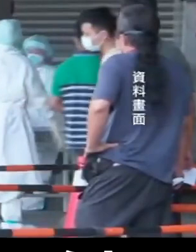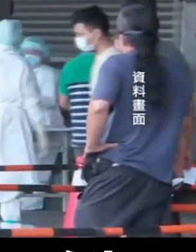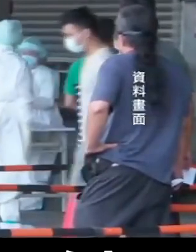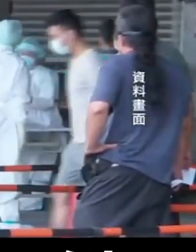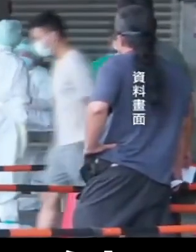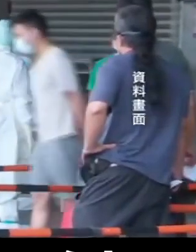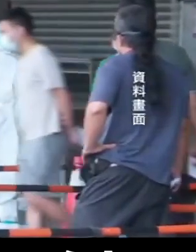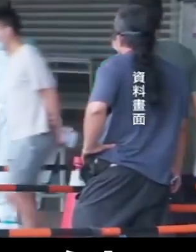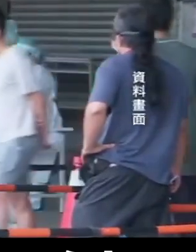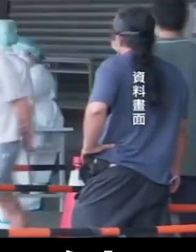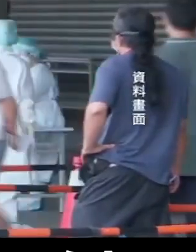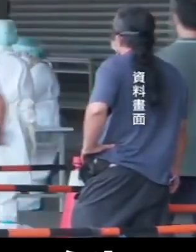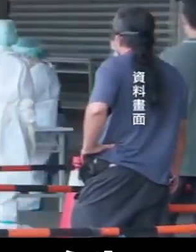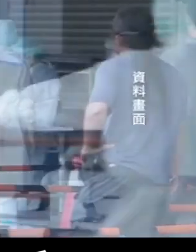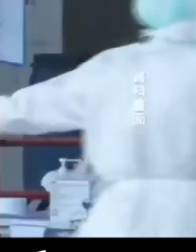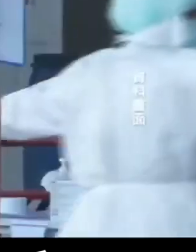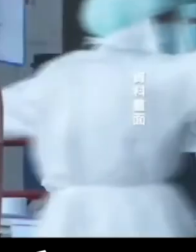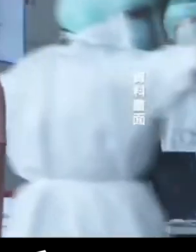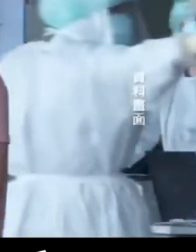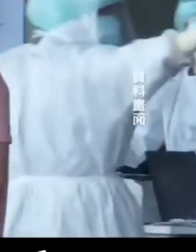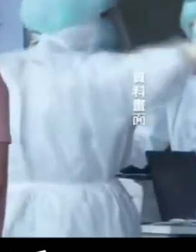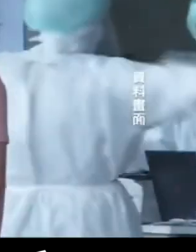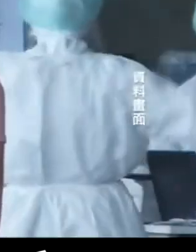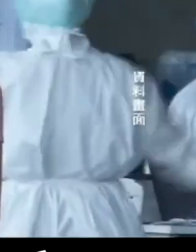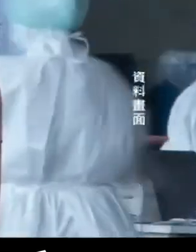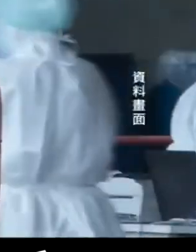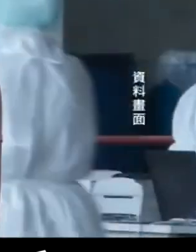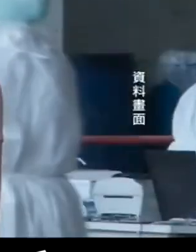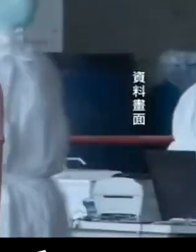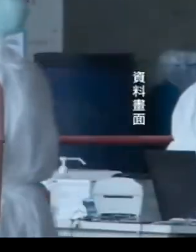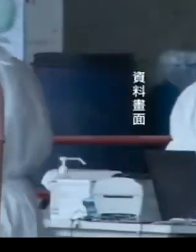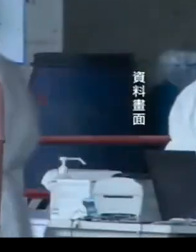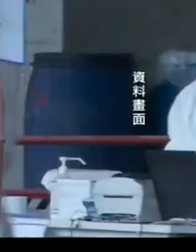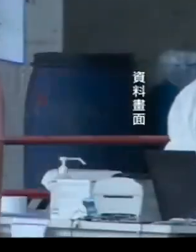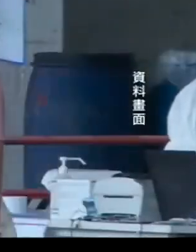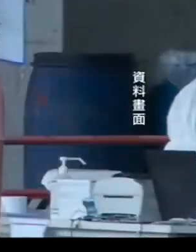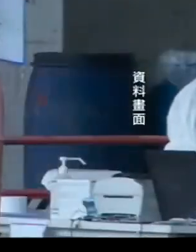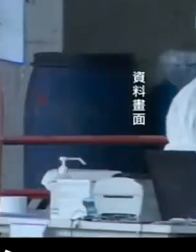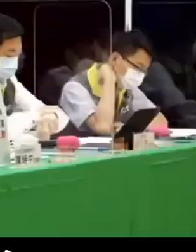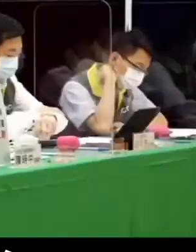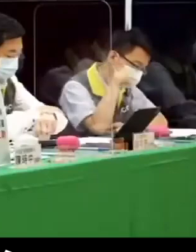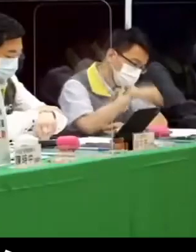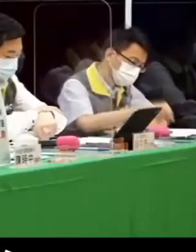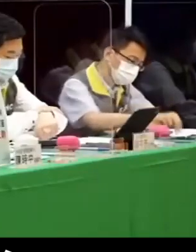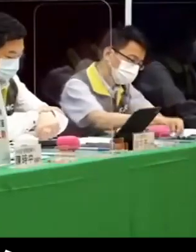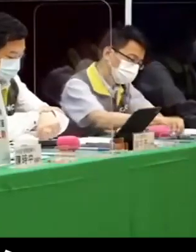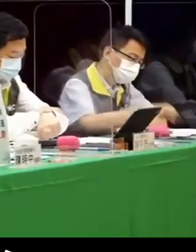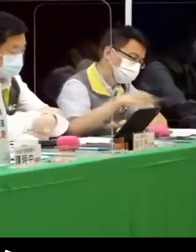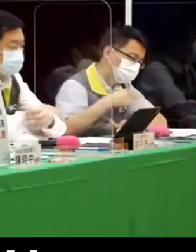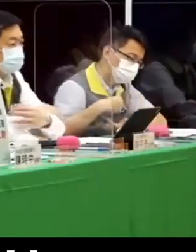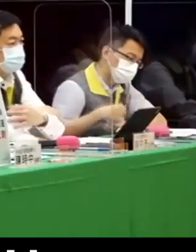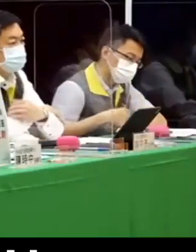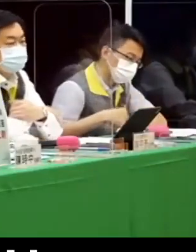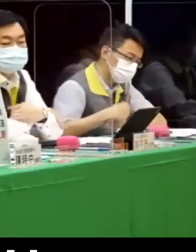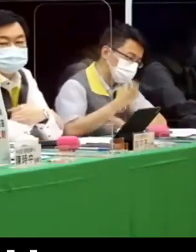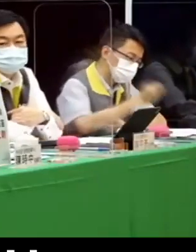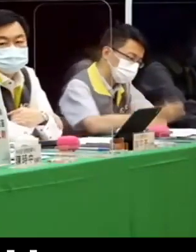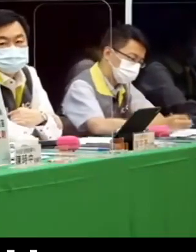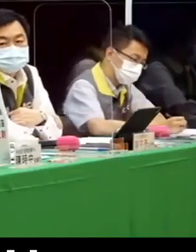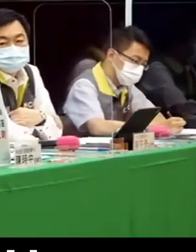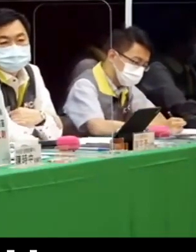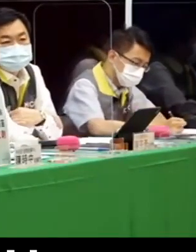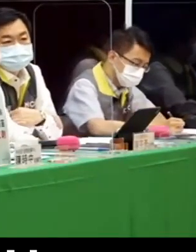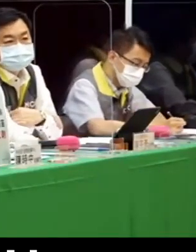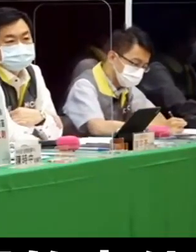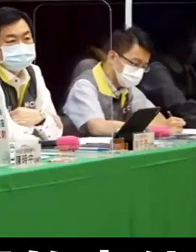当中台北最多有7例，同时新增了4例死亡。指挥中心表示，确诊病例的年龄有逐步往